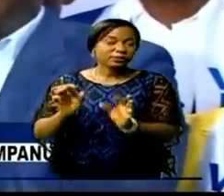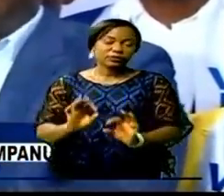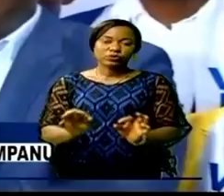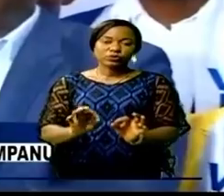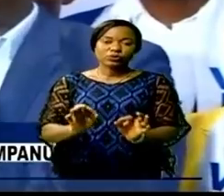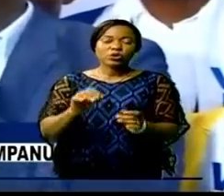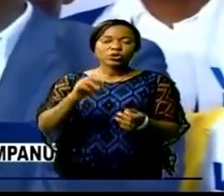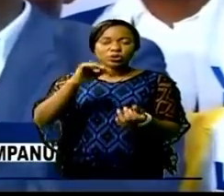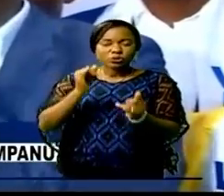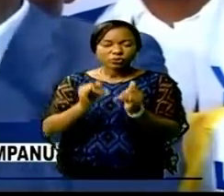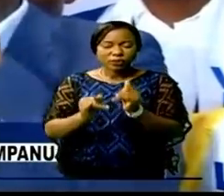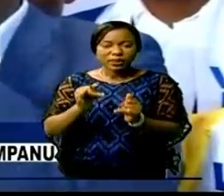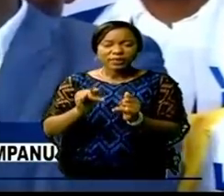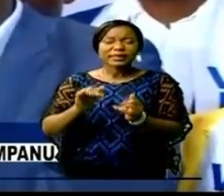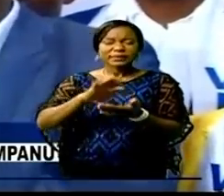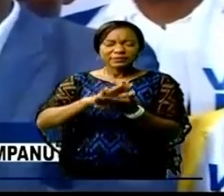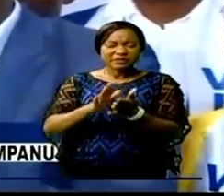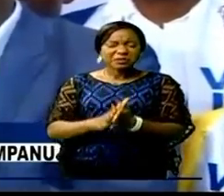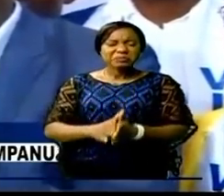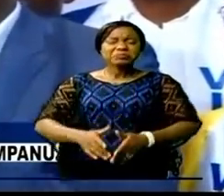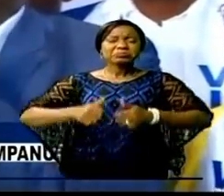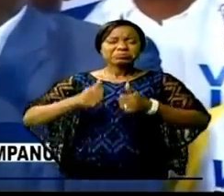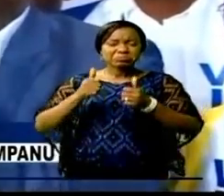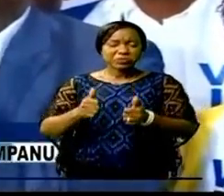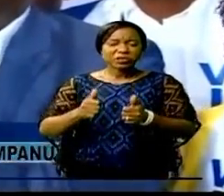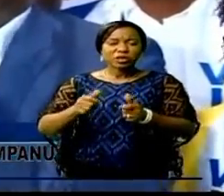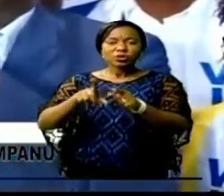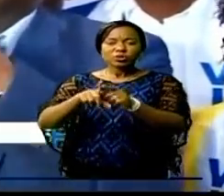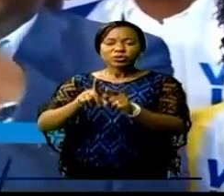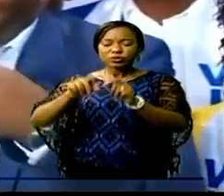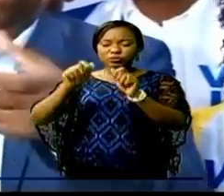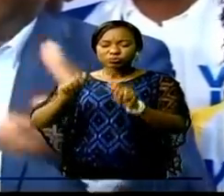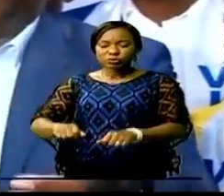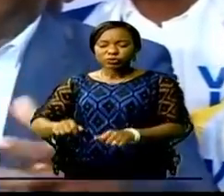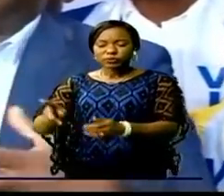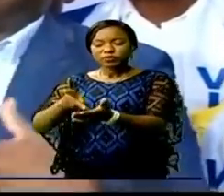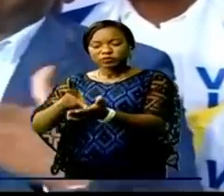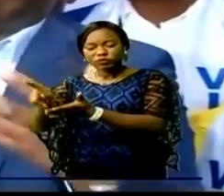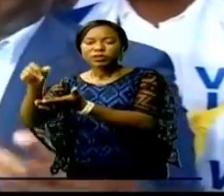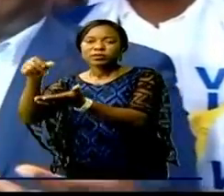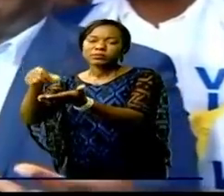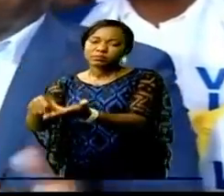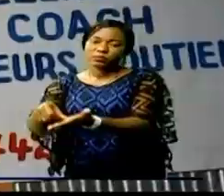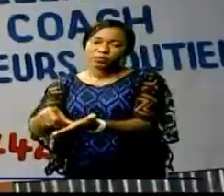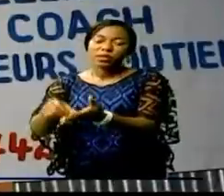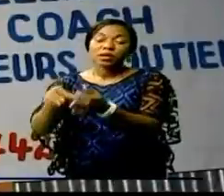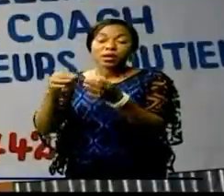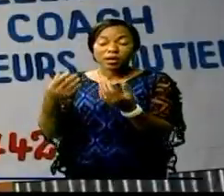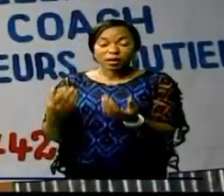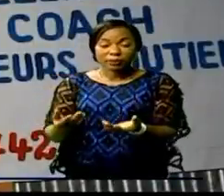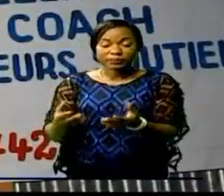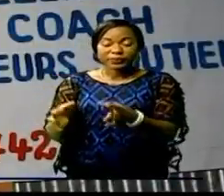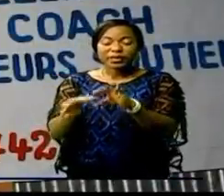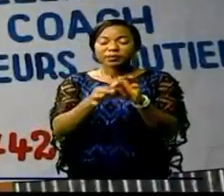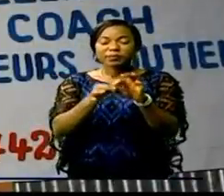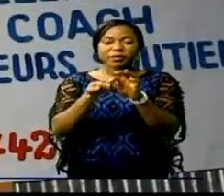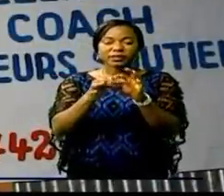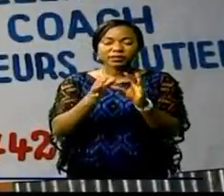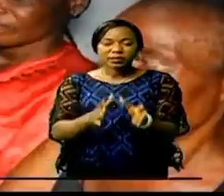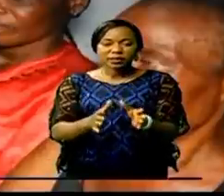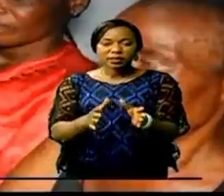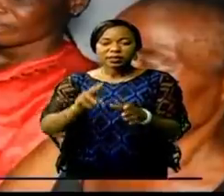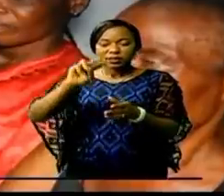devient formel, que les mamans gagnent de l'argent, automatiquement les caisses de l'État vont pouvoir se remplir. Les partenariats scellés,